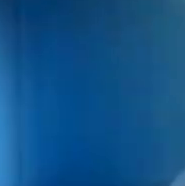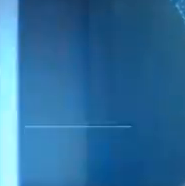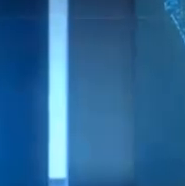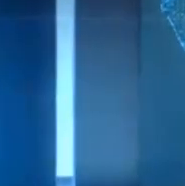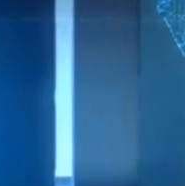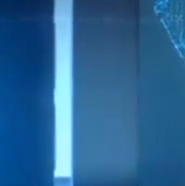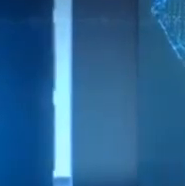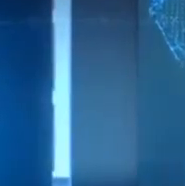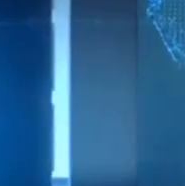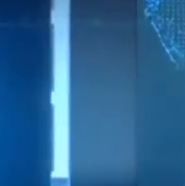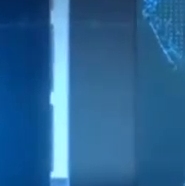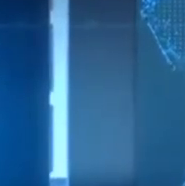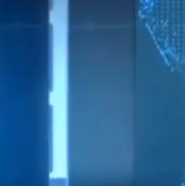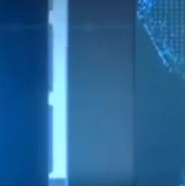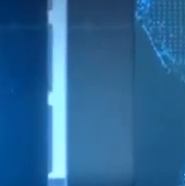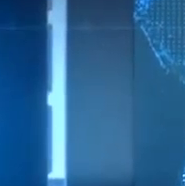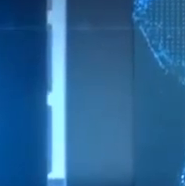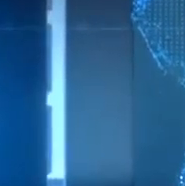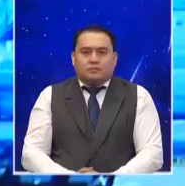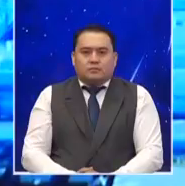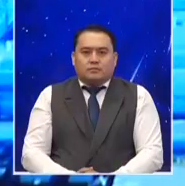телеканал Шетсу.